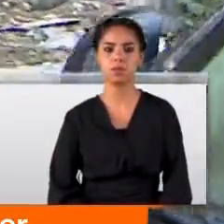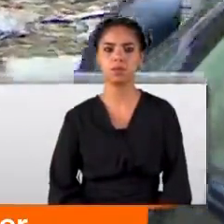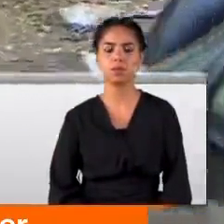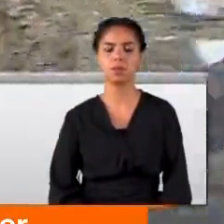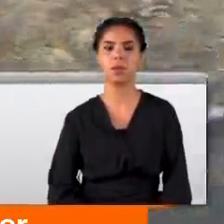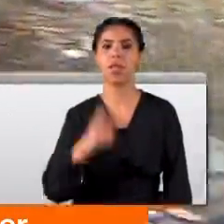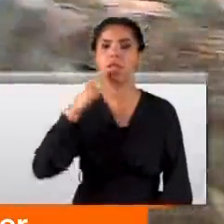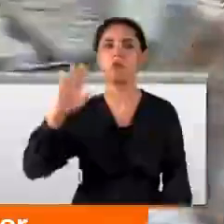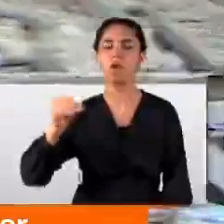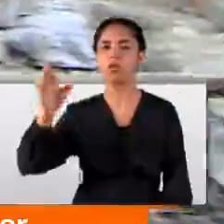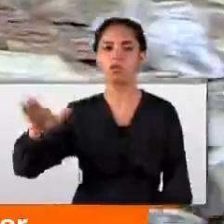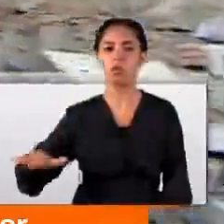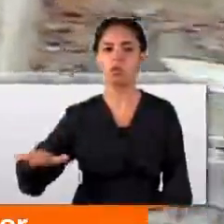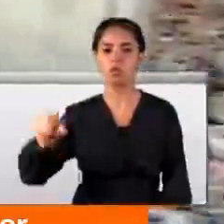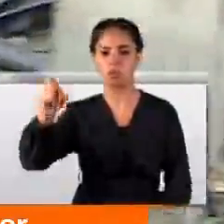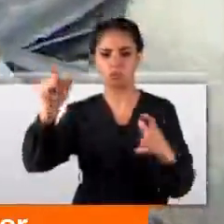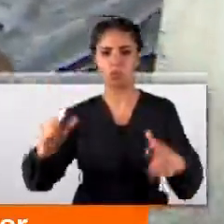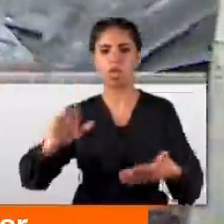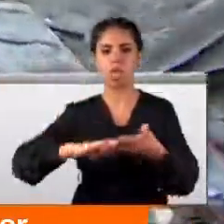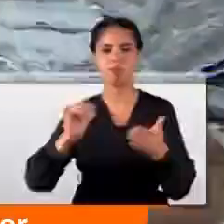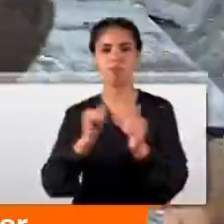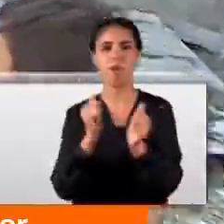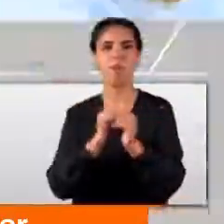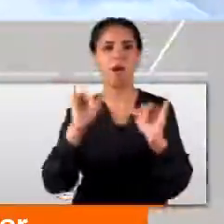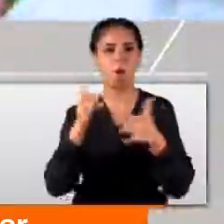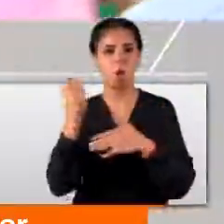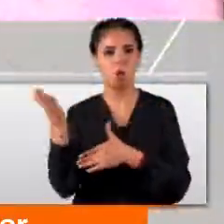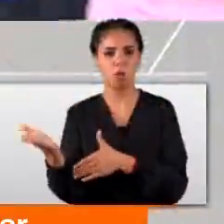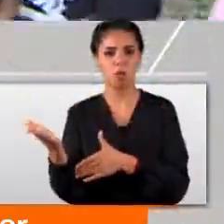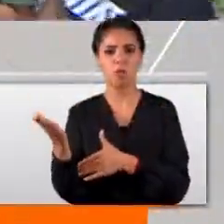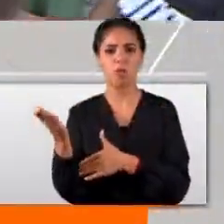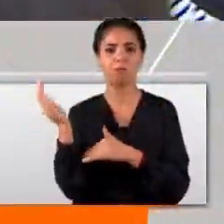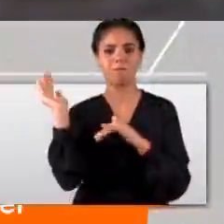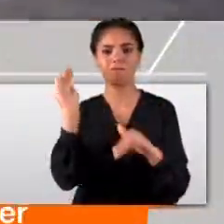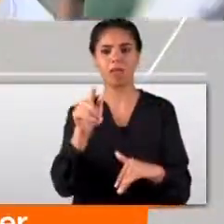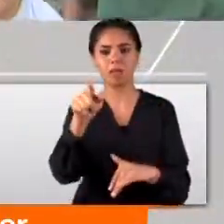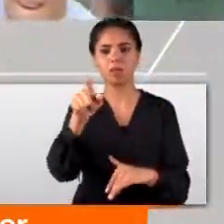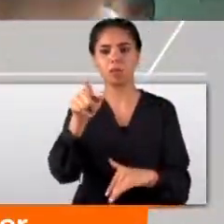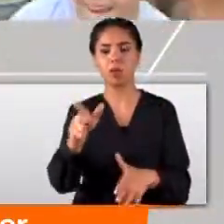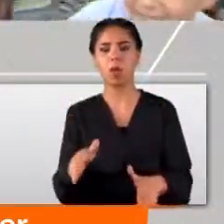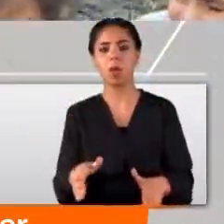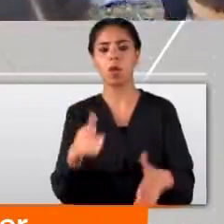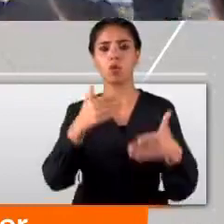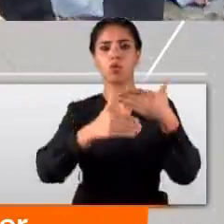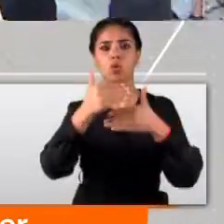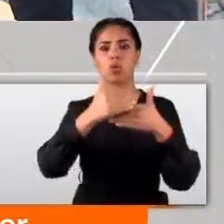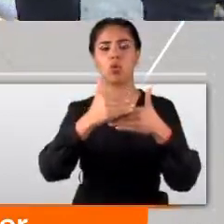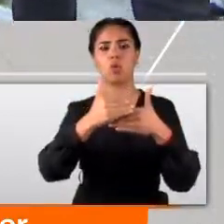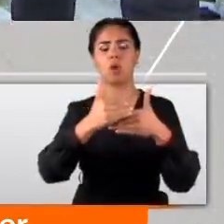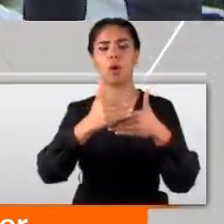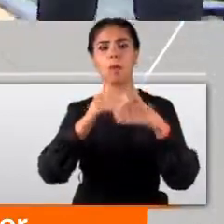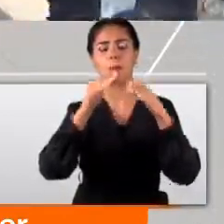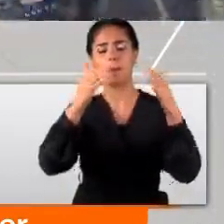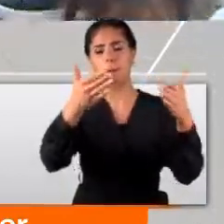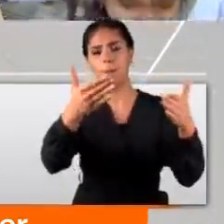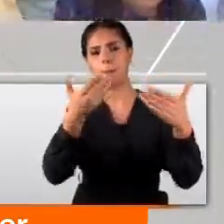Küçük Berat işte tam da bu noktada arkadaşlarıyla oyun oynuyordu. Buraya geldiğinde işte binanın bu duvarı büyük bir